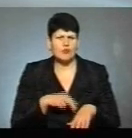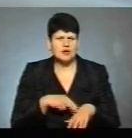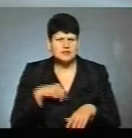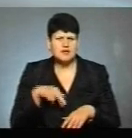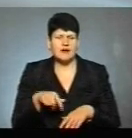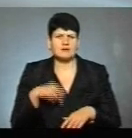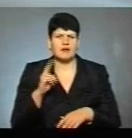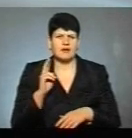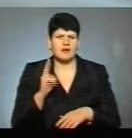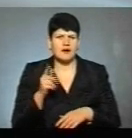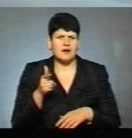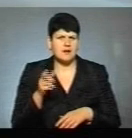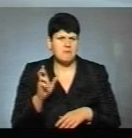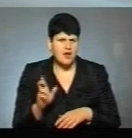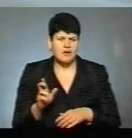і КГБ, і